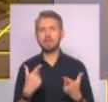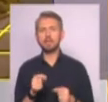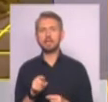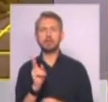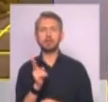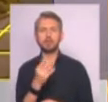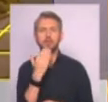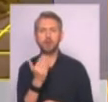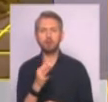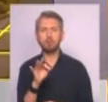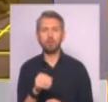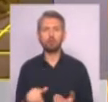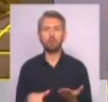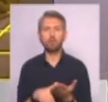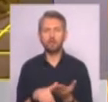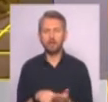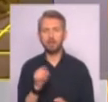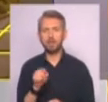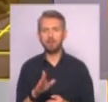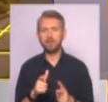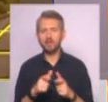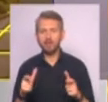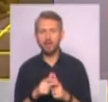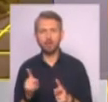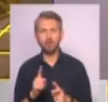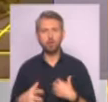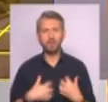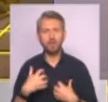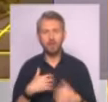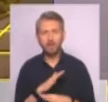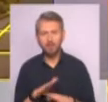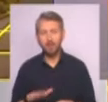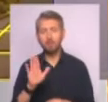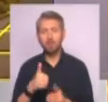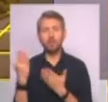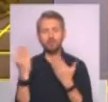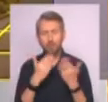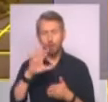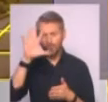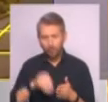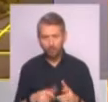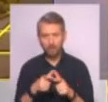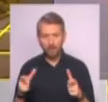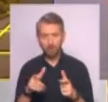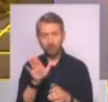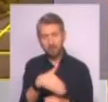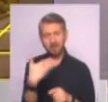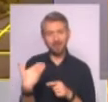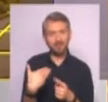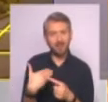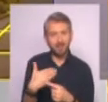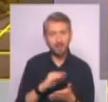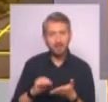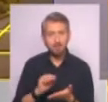которые спрашивают по субсидиям, там квитанции, чтобы не волновались, пусть читают всю квитанцию. С обратной стороны написано,